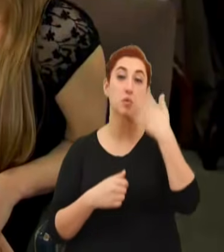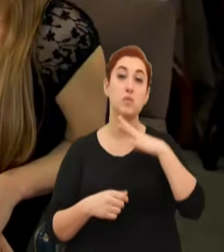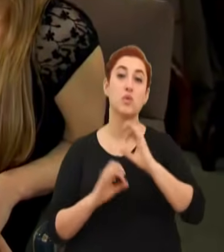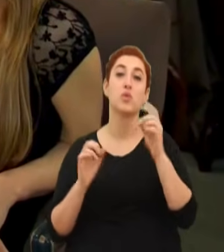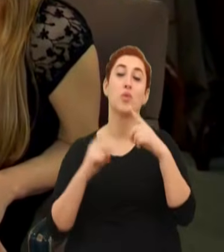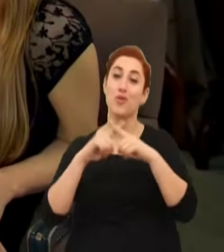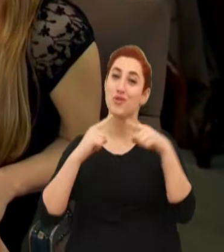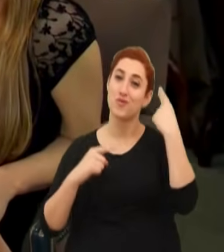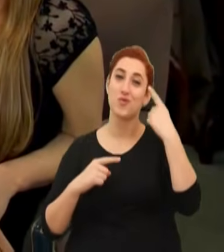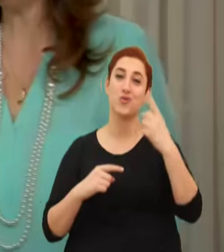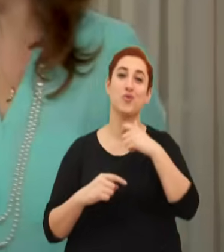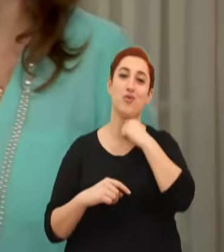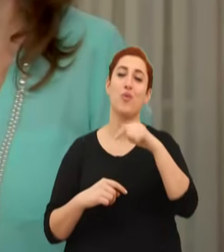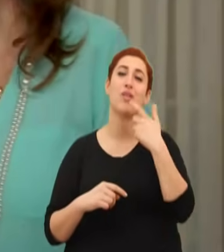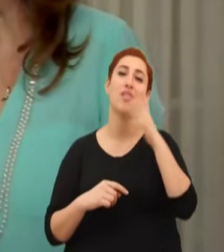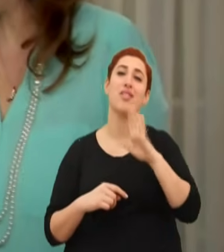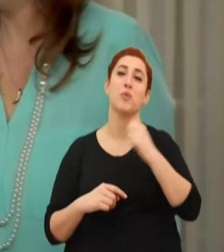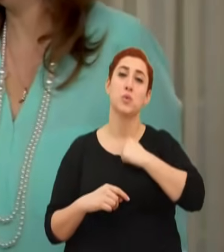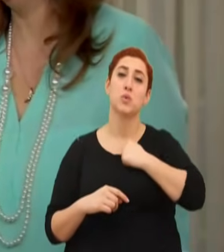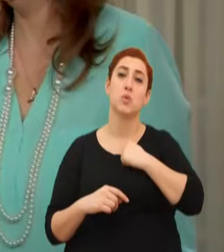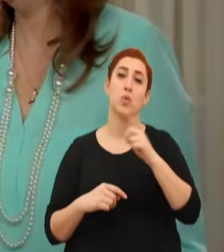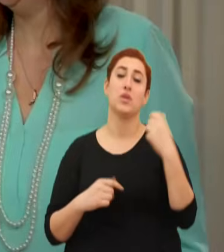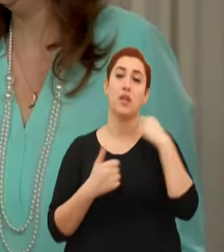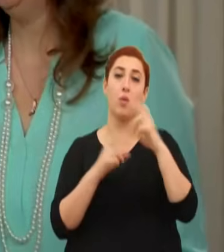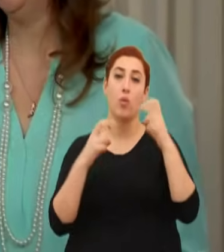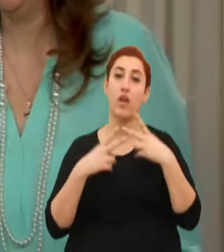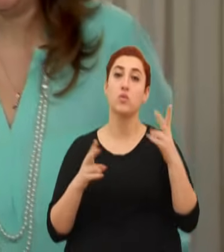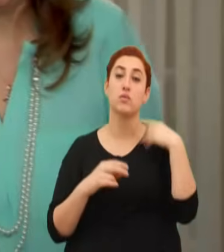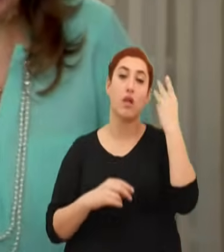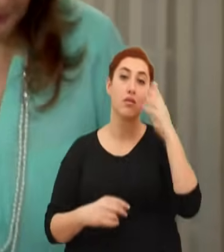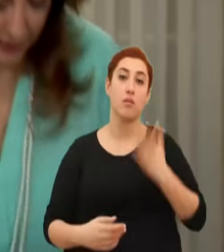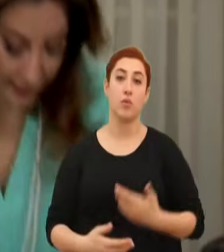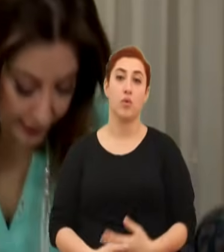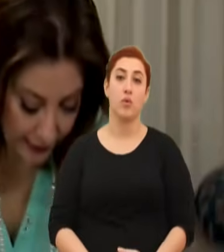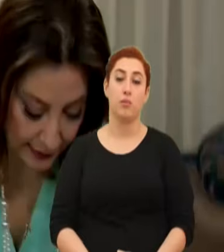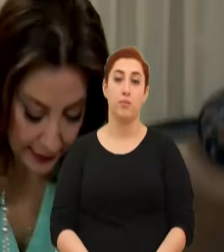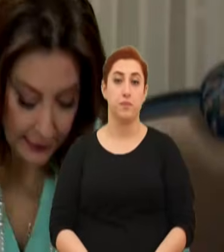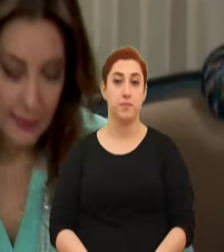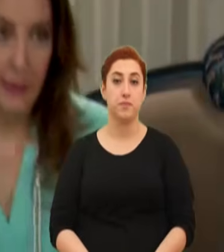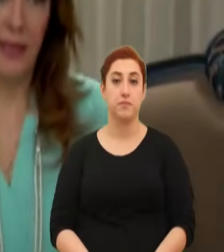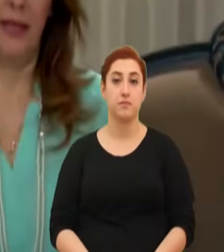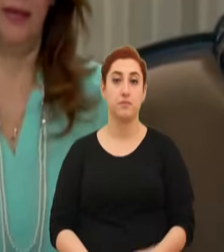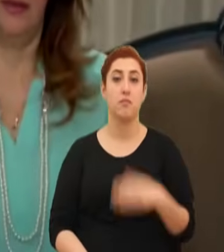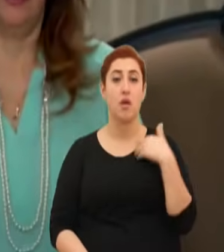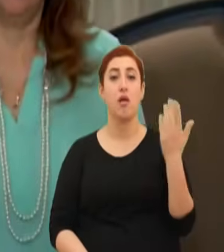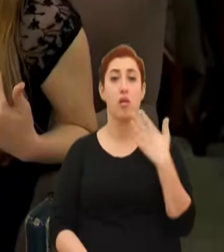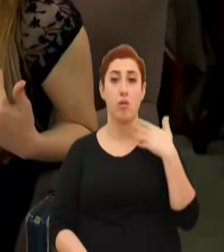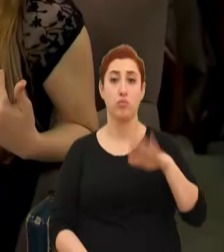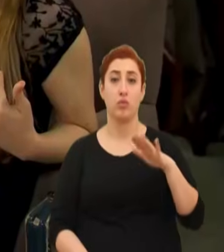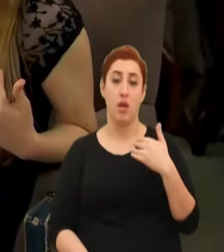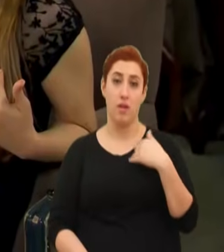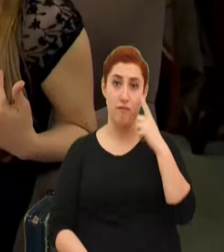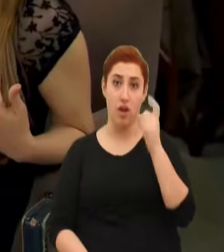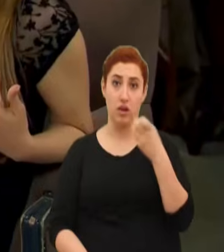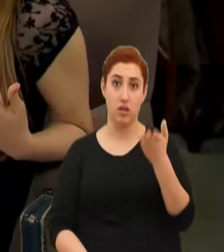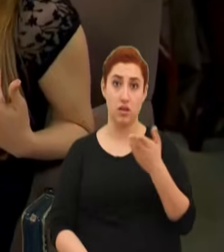hiç. Pozitif düşün hayatım ya. Üzüyorsun kızı, niye acıyorsun o konuyu anlamıyorum ya. Ben hala buradayım